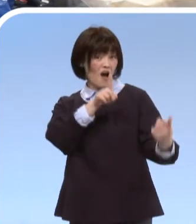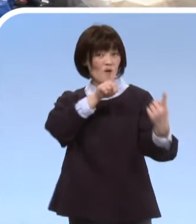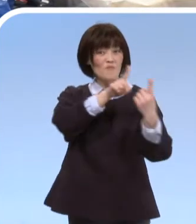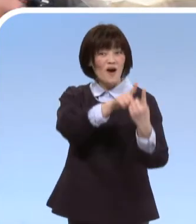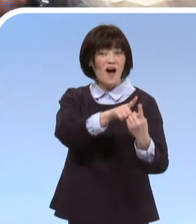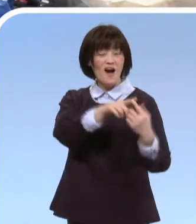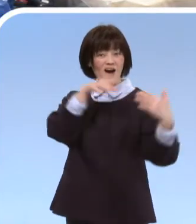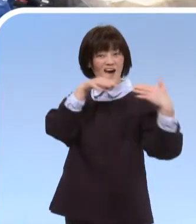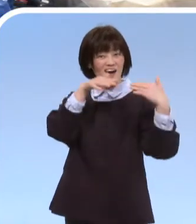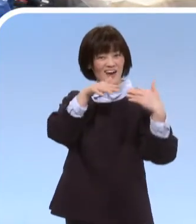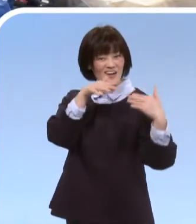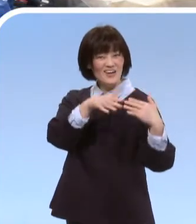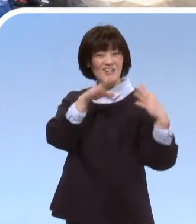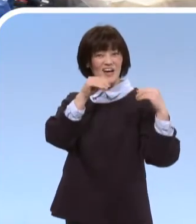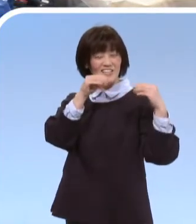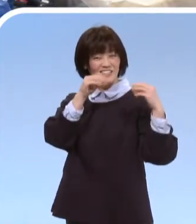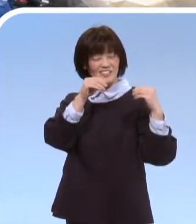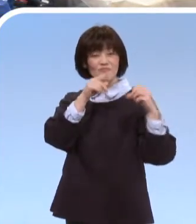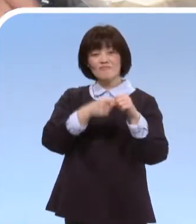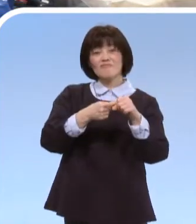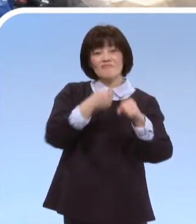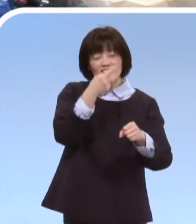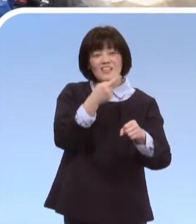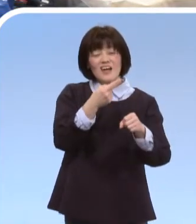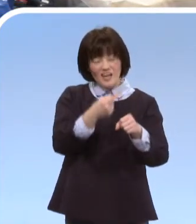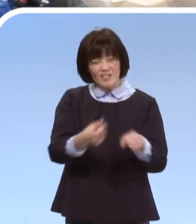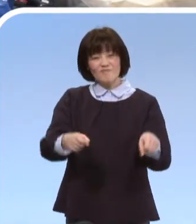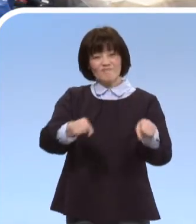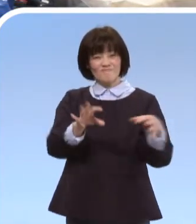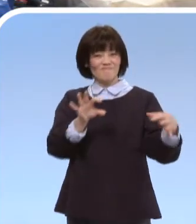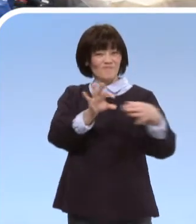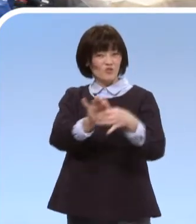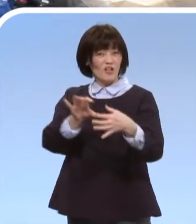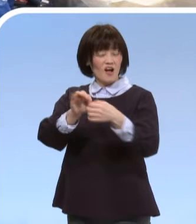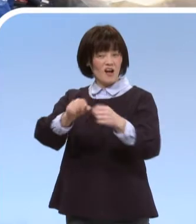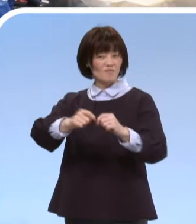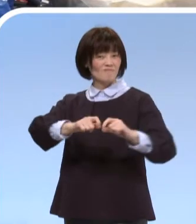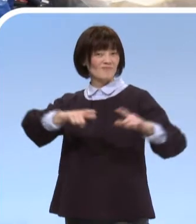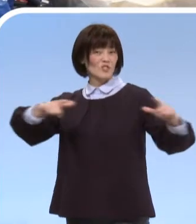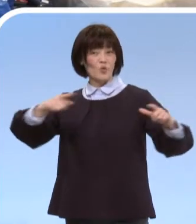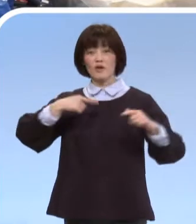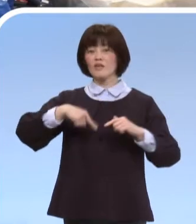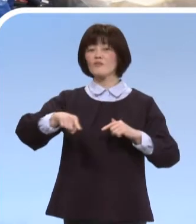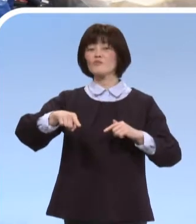面白そうな人を紹介してもらって話しに行ったりとかして、それで繋がったりとかして、